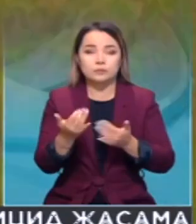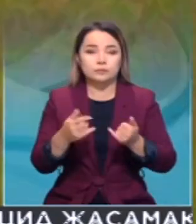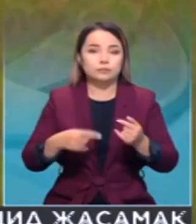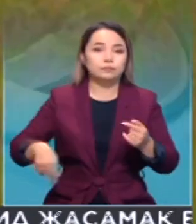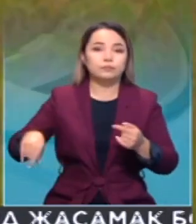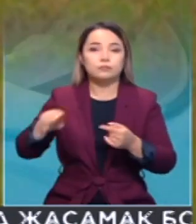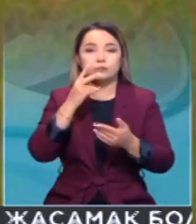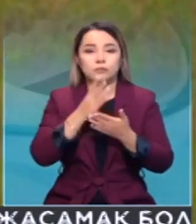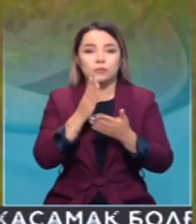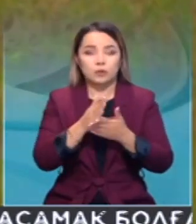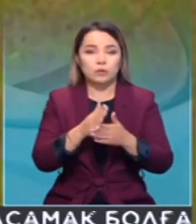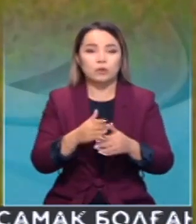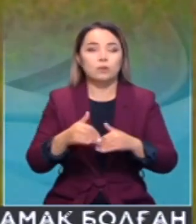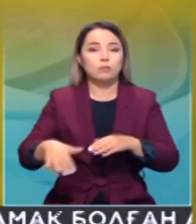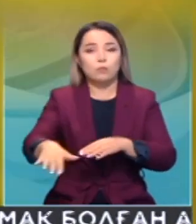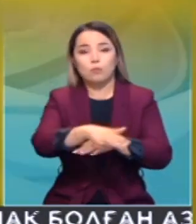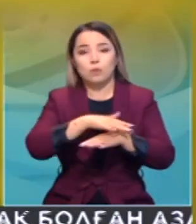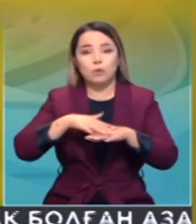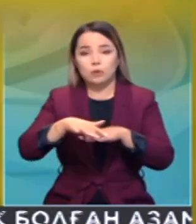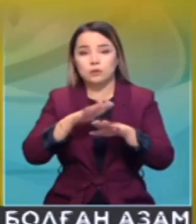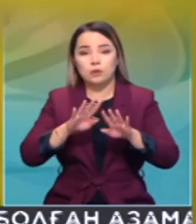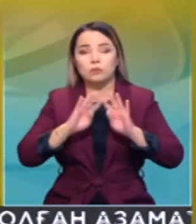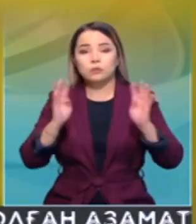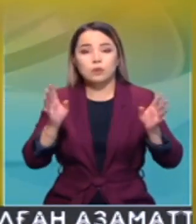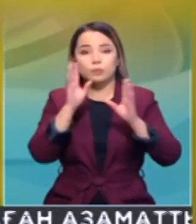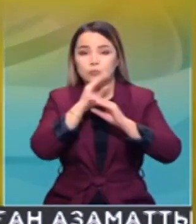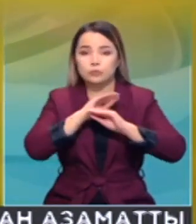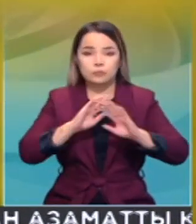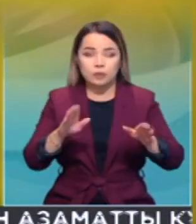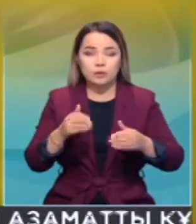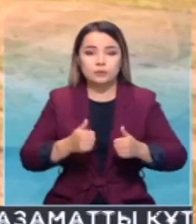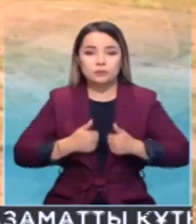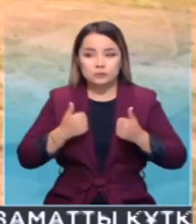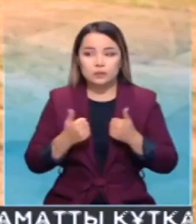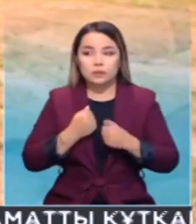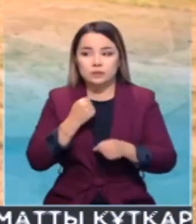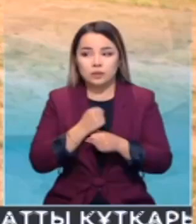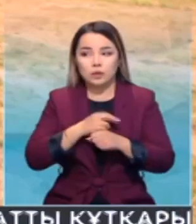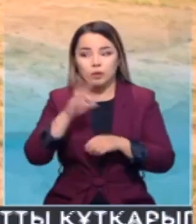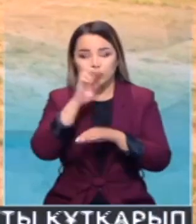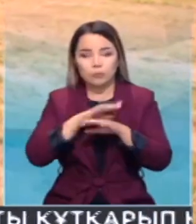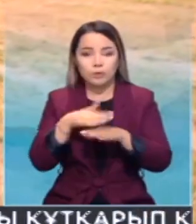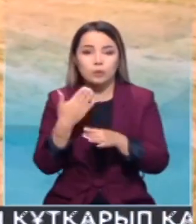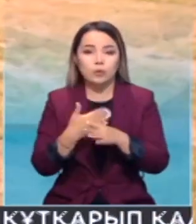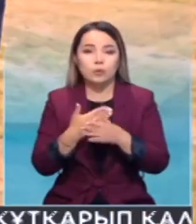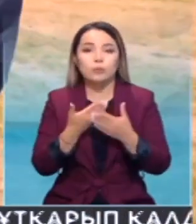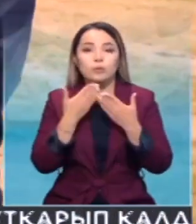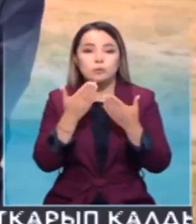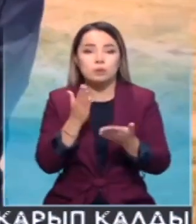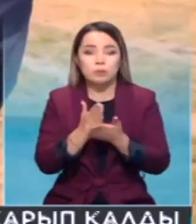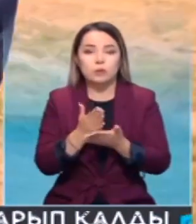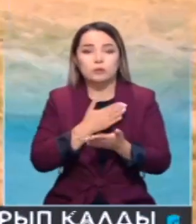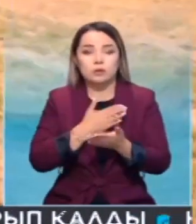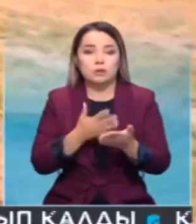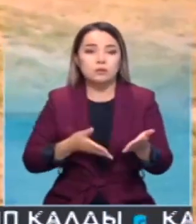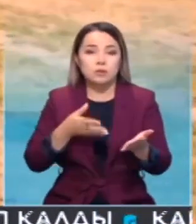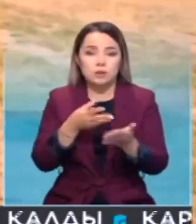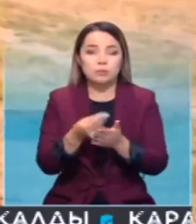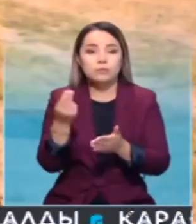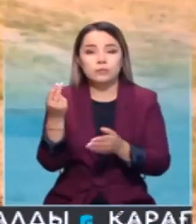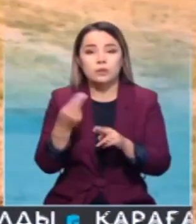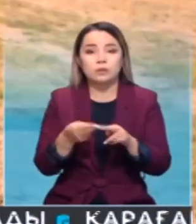қазір полінің ішінде. Қоршап үлгере алмай жатырмыз бәрінде. Енді біздер үкіметтен көмек сұрап отырмыз. Компенсация